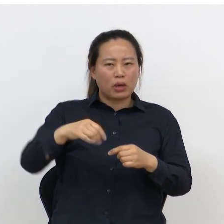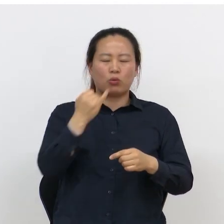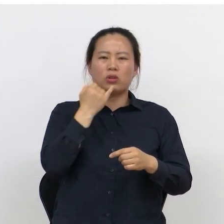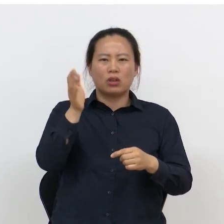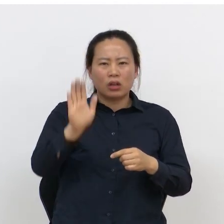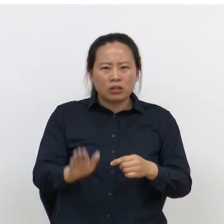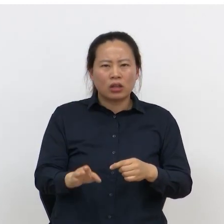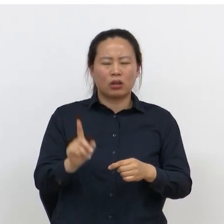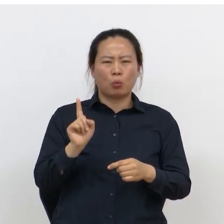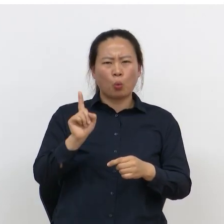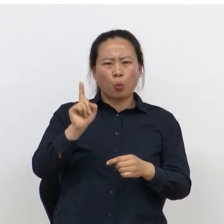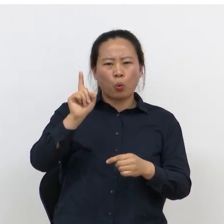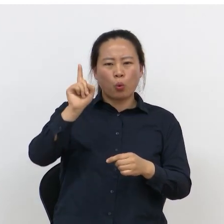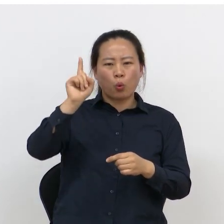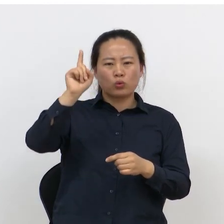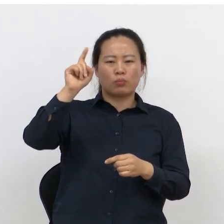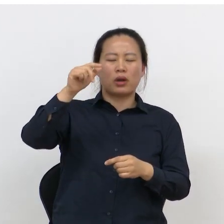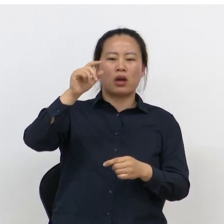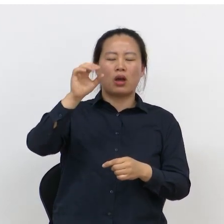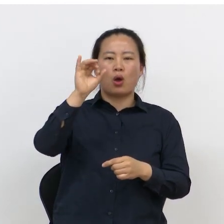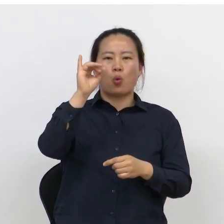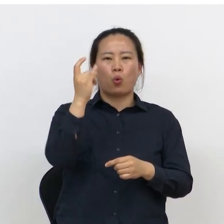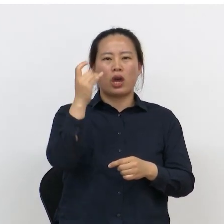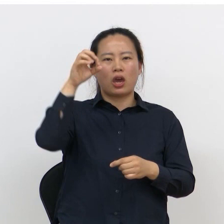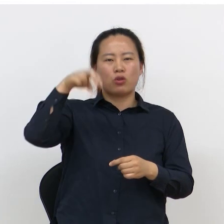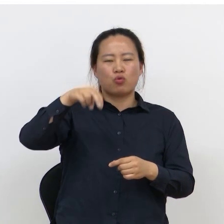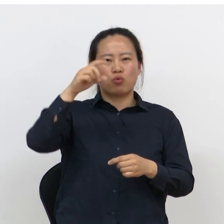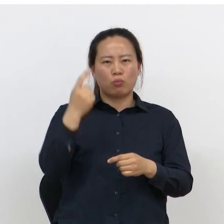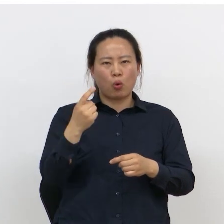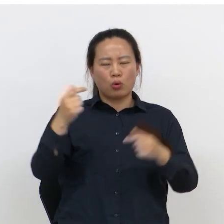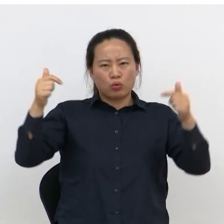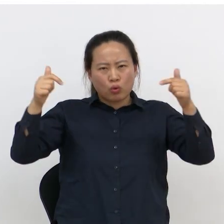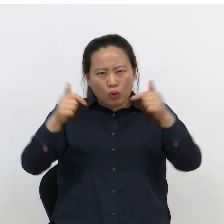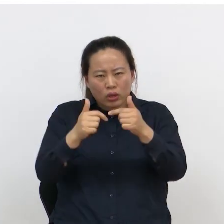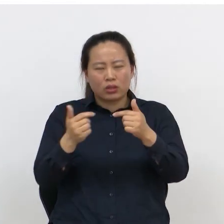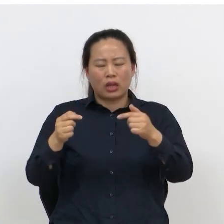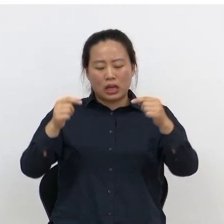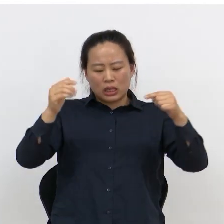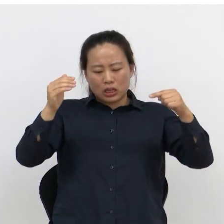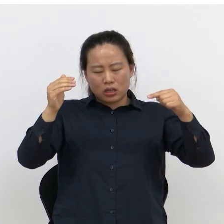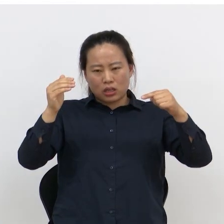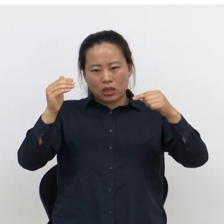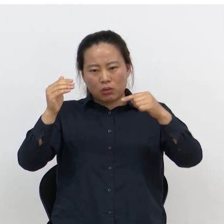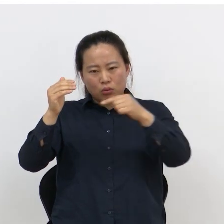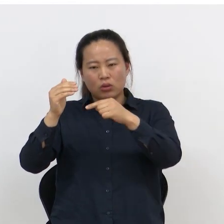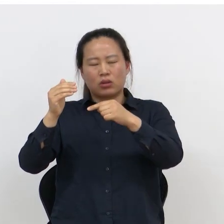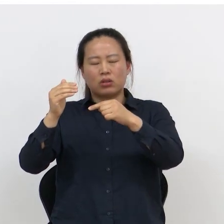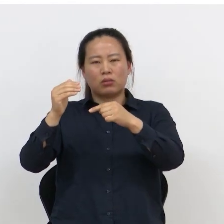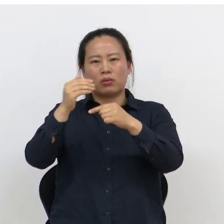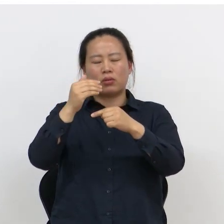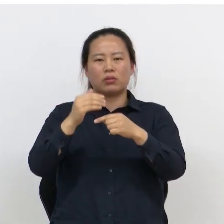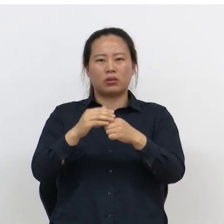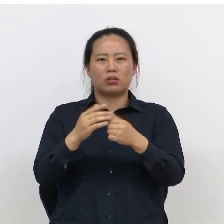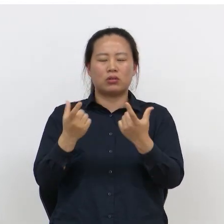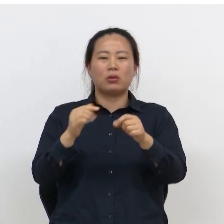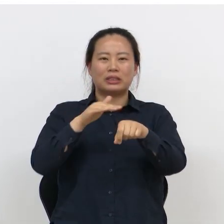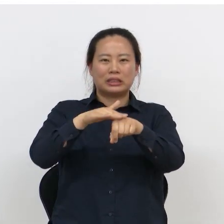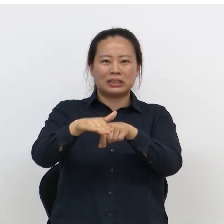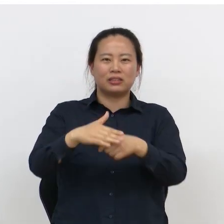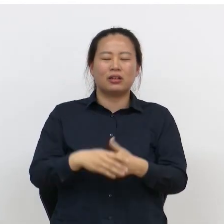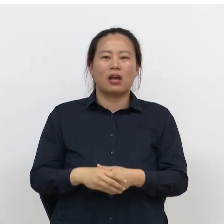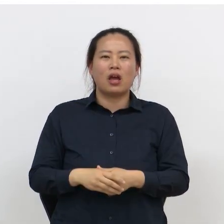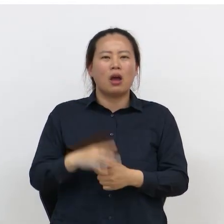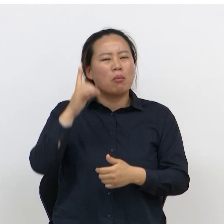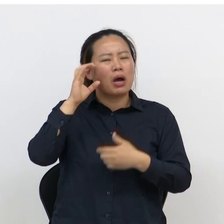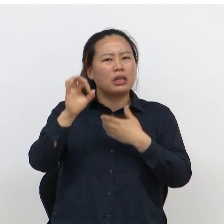갈수록 외 유모 세포가 점점 줄어들고 가장 깊숙한 데로 가면 내 유모 세포마저 없는 거죠. 이런 상태고요.